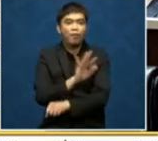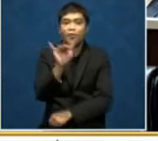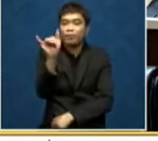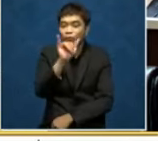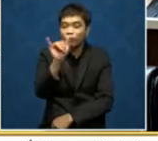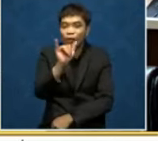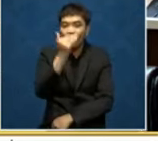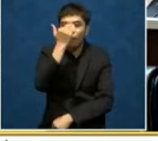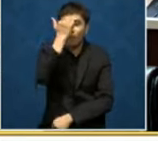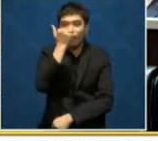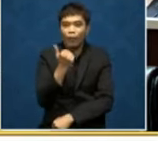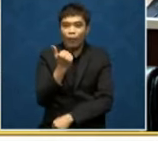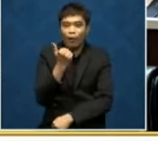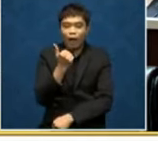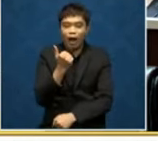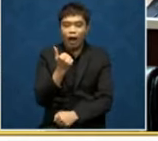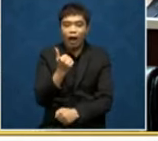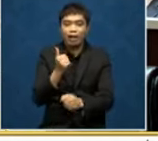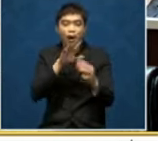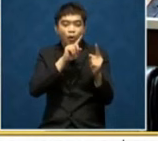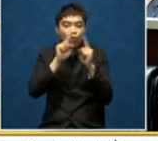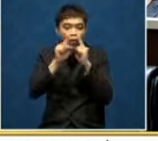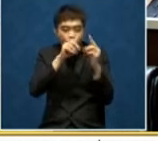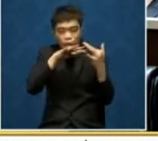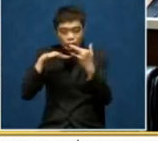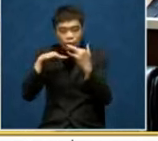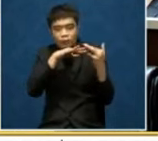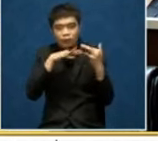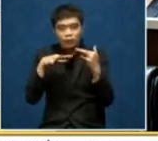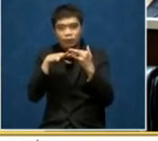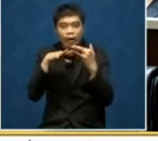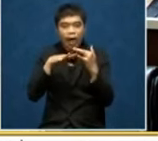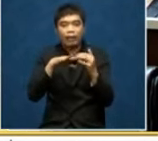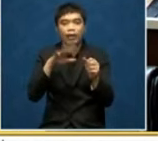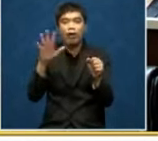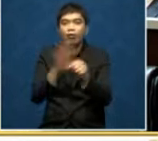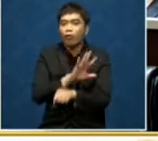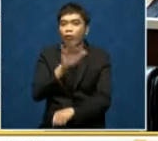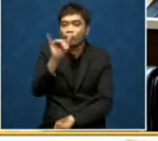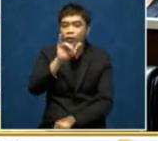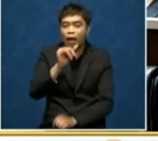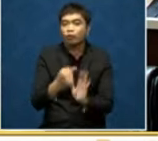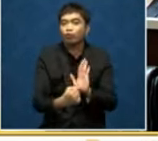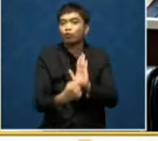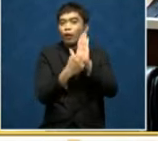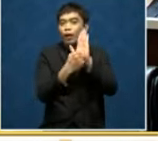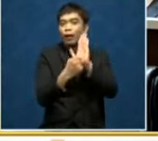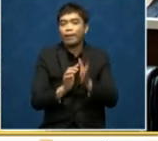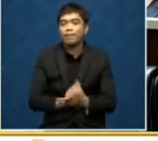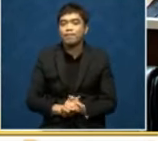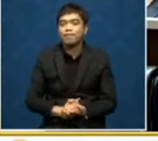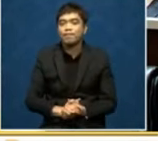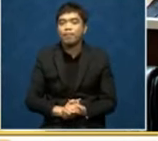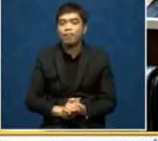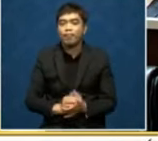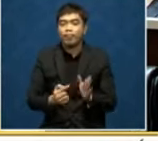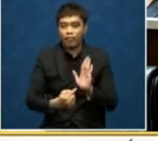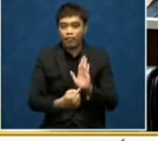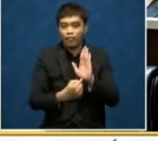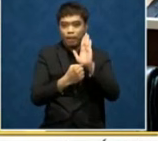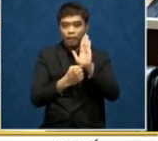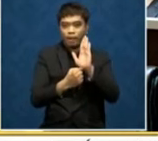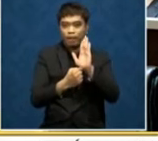เนื่องจากขาดการประสานงานและอำนาจในด้านที่เกี่ยวเกี่ยวข้องเช่นขอยกตัวอย่างค่ะท่านประธาน